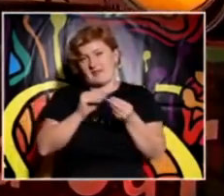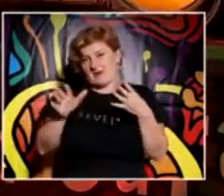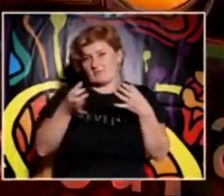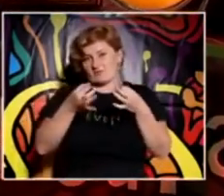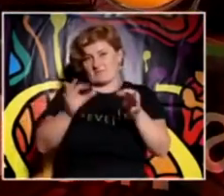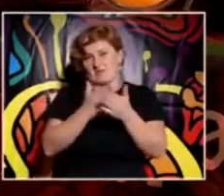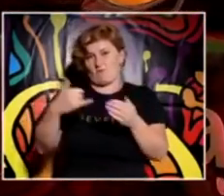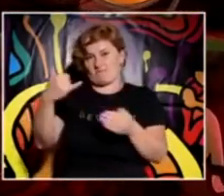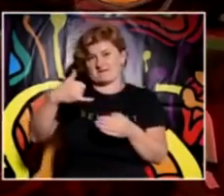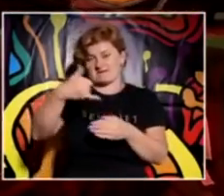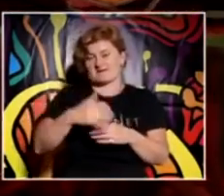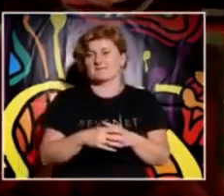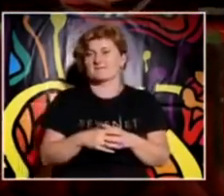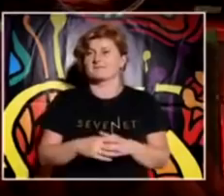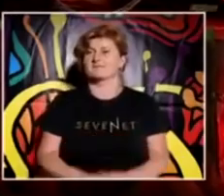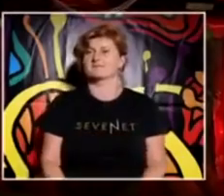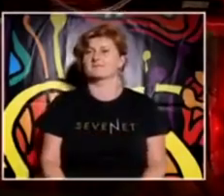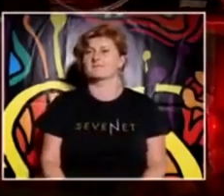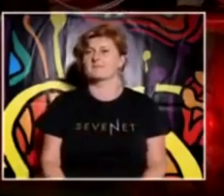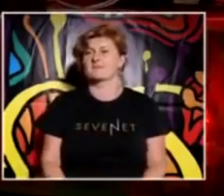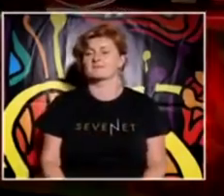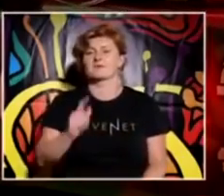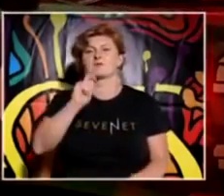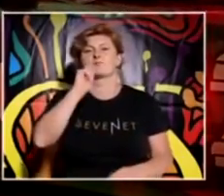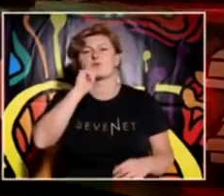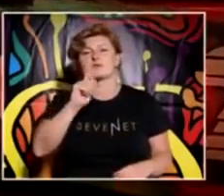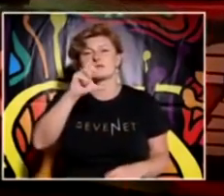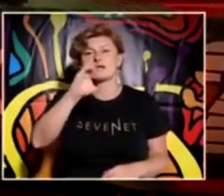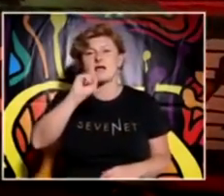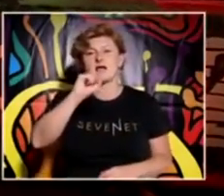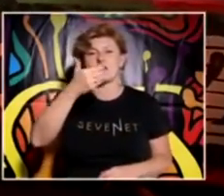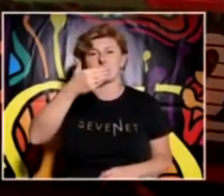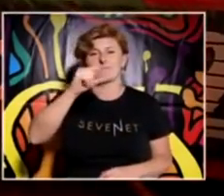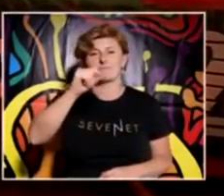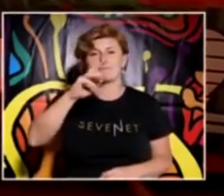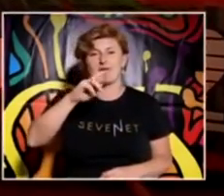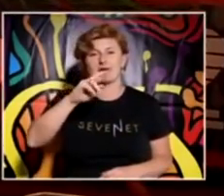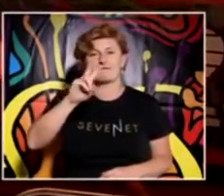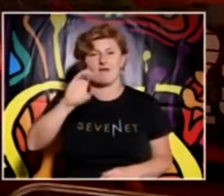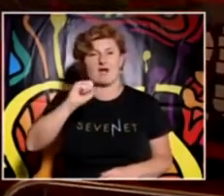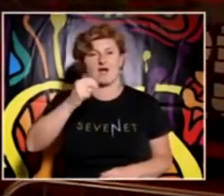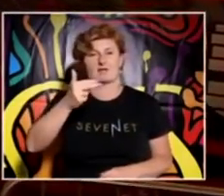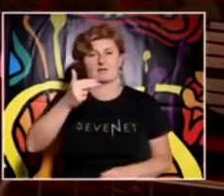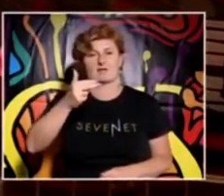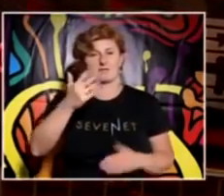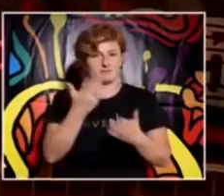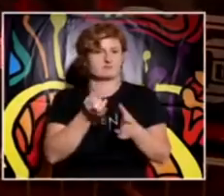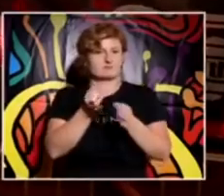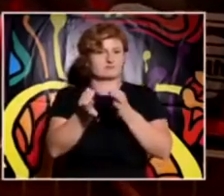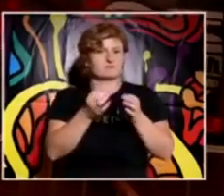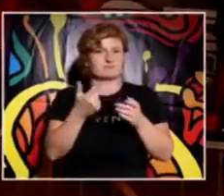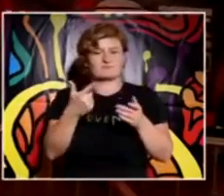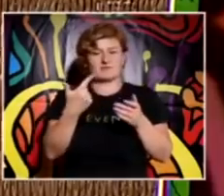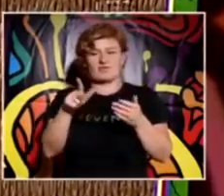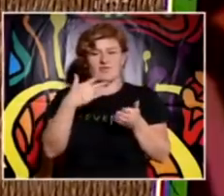tylko benzyna. Tak samo, no właśnie, już podróżowanie campervanem, nie przeznaczasz pieniędzy na